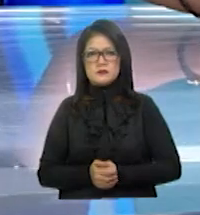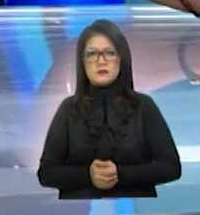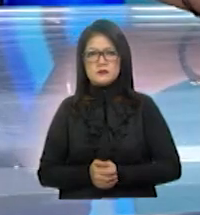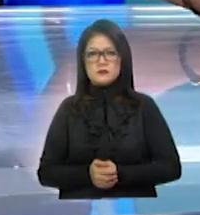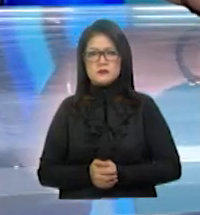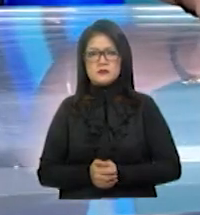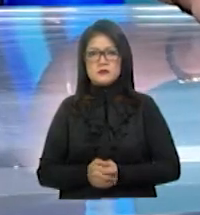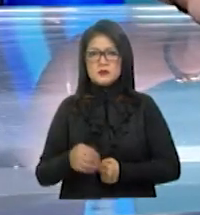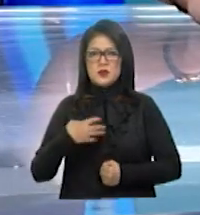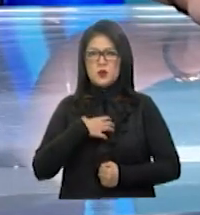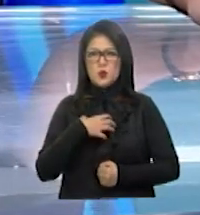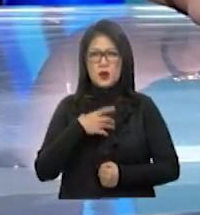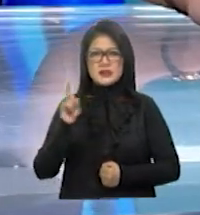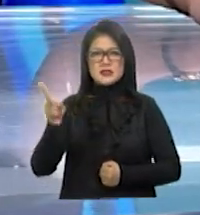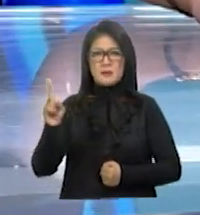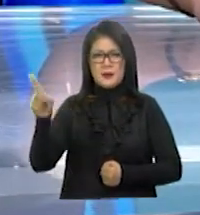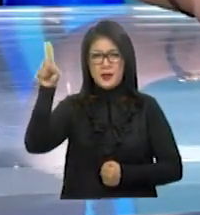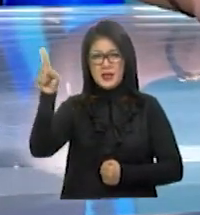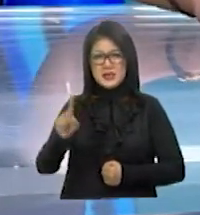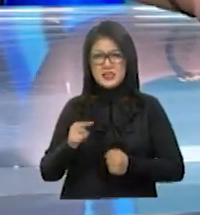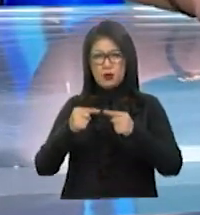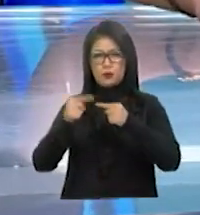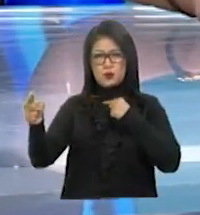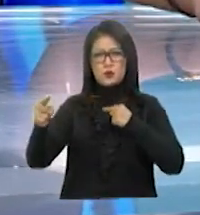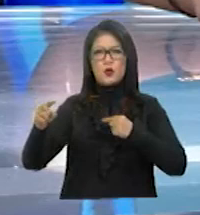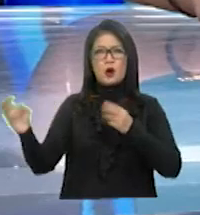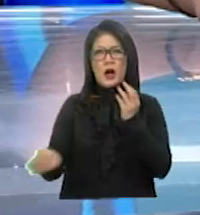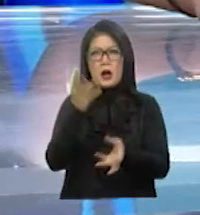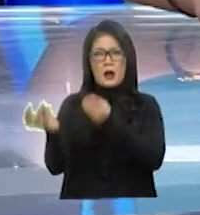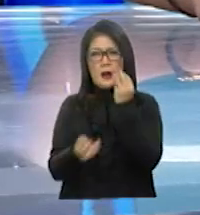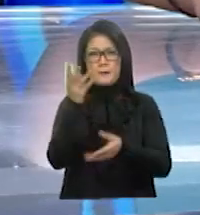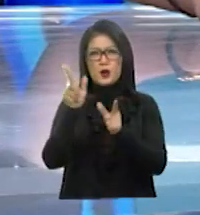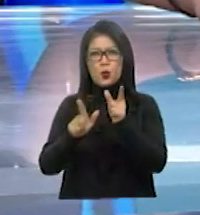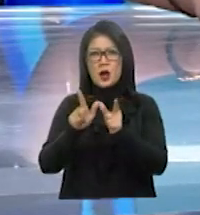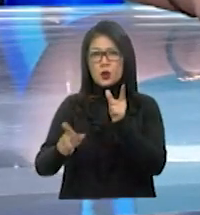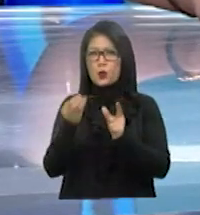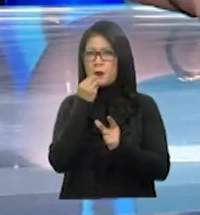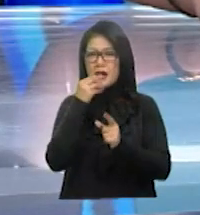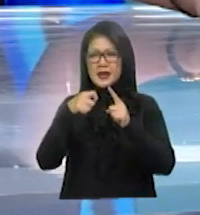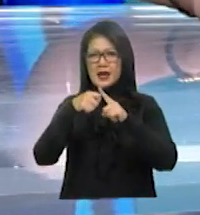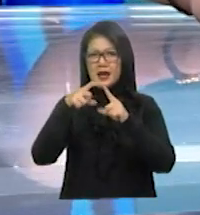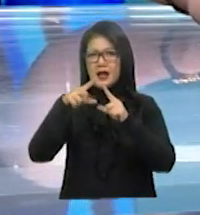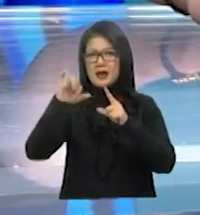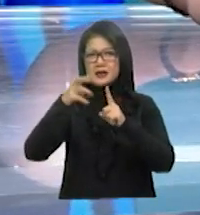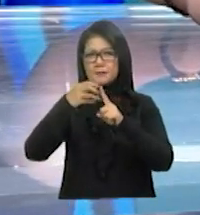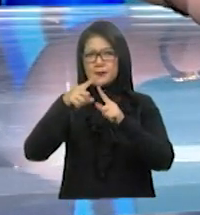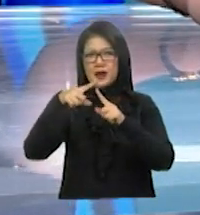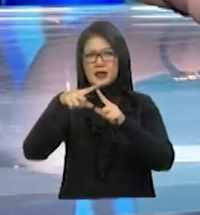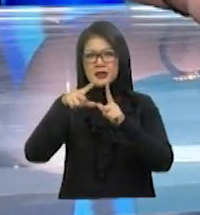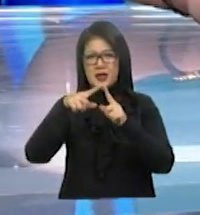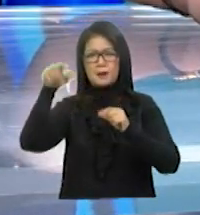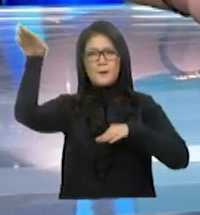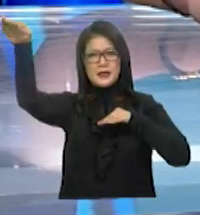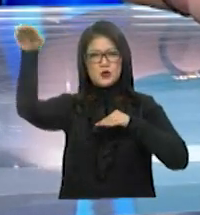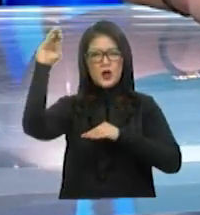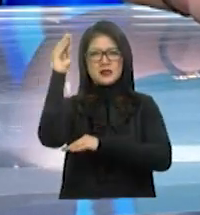Kita mulai informasi pertama, Mirsa. Diduga korsleting listrik, kobaran api membakar warung makan di Kalibata, Pancoran, Jakarta Selatan dini hari tadi. Besarnya